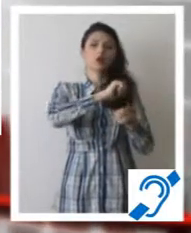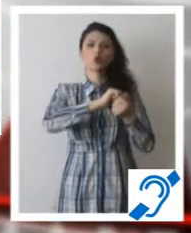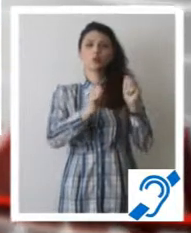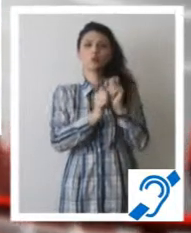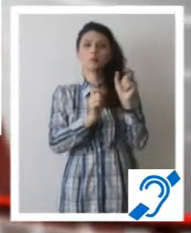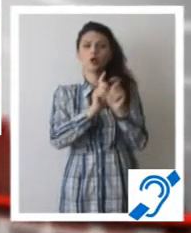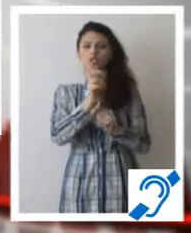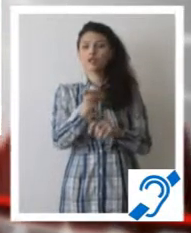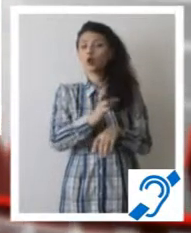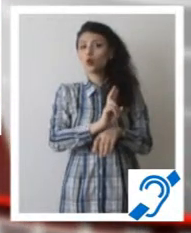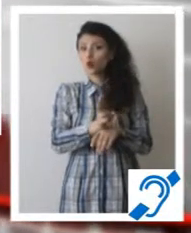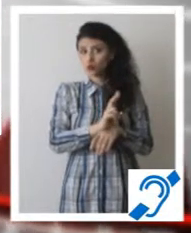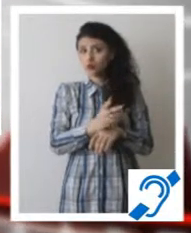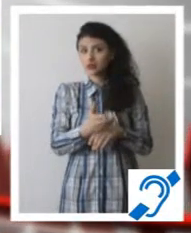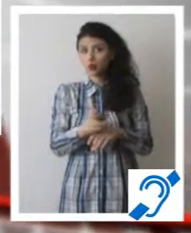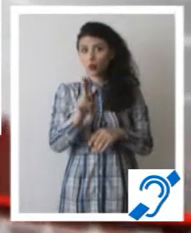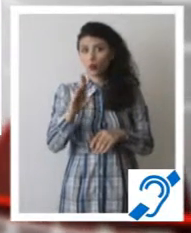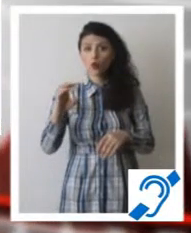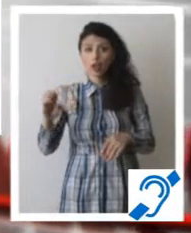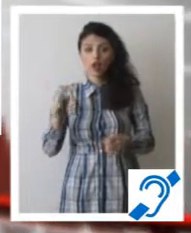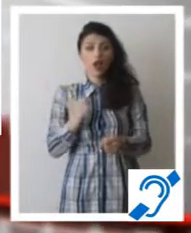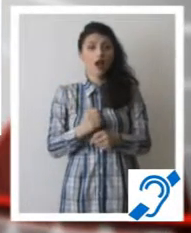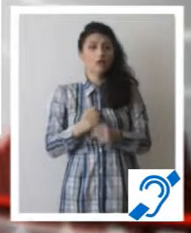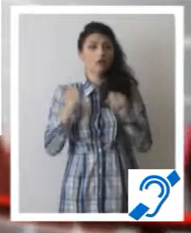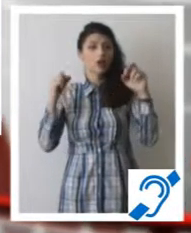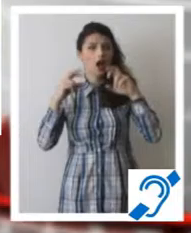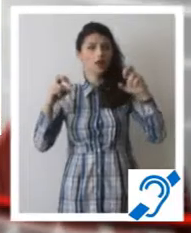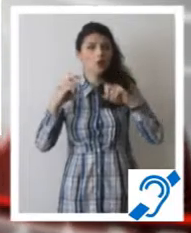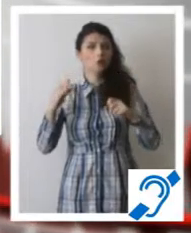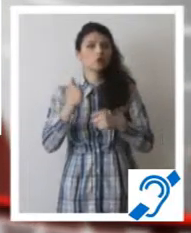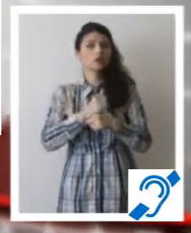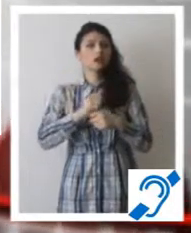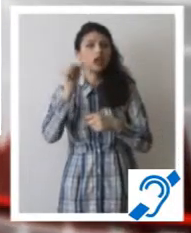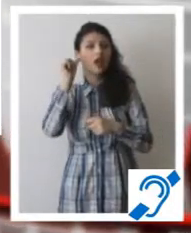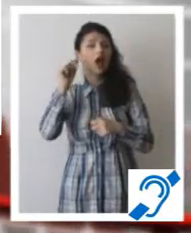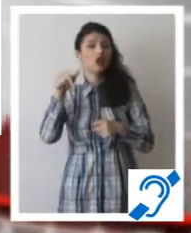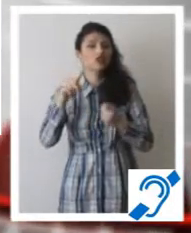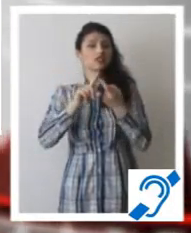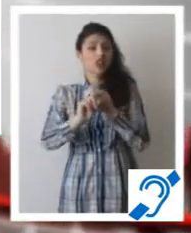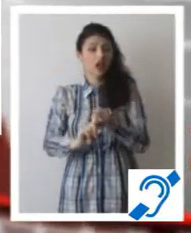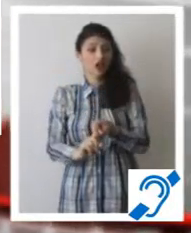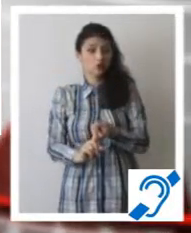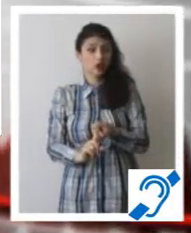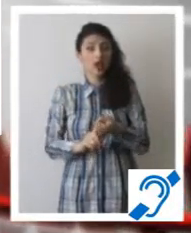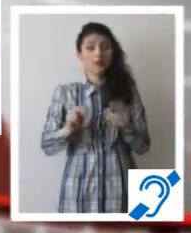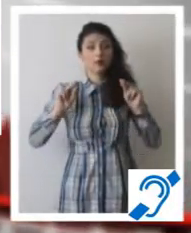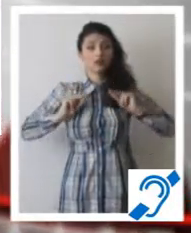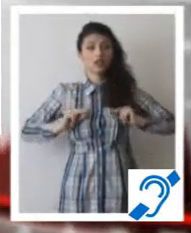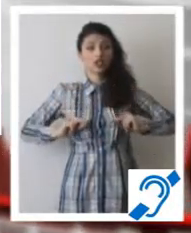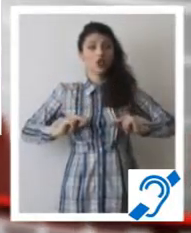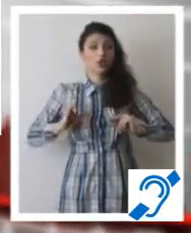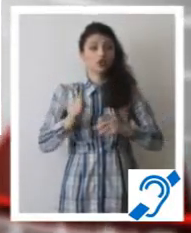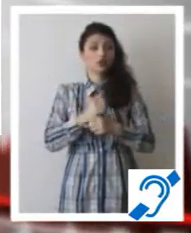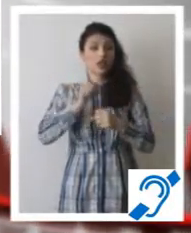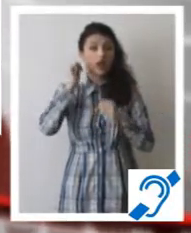care este biroul antifraudă al Uniunii Europene, a efectuat o anchetă la Consiliul Județean Argeș, chiar pe această temă. Florin Tecău, președintele